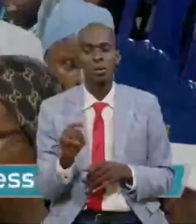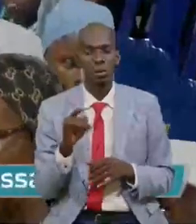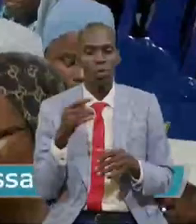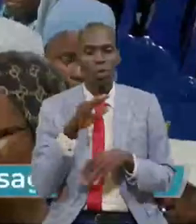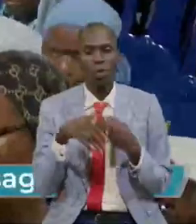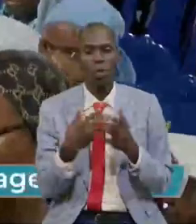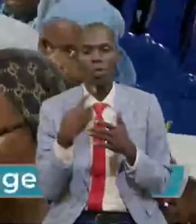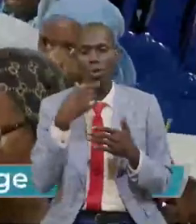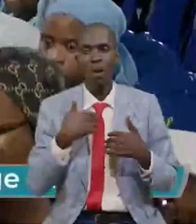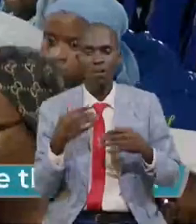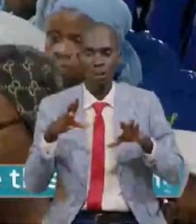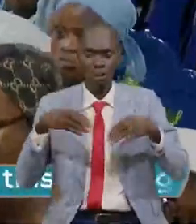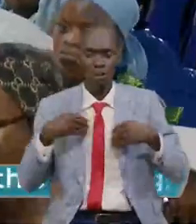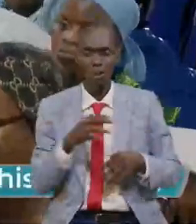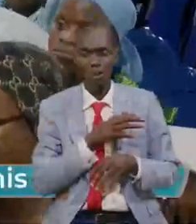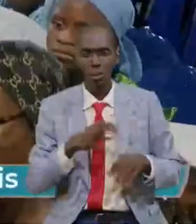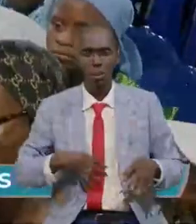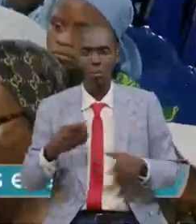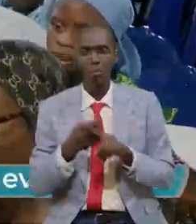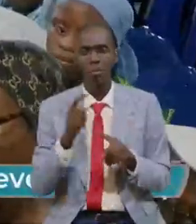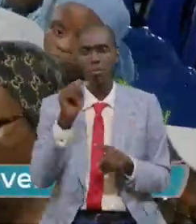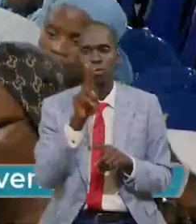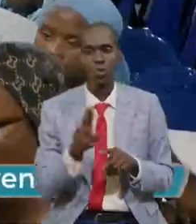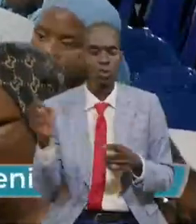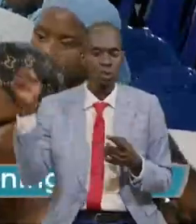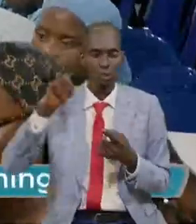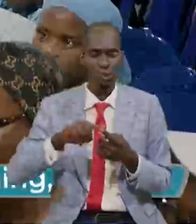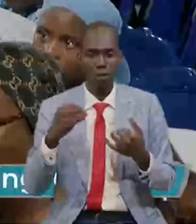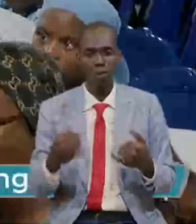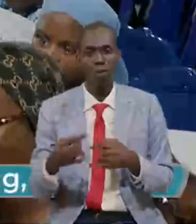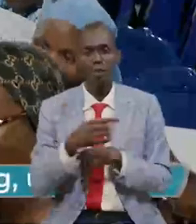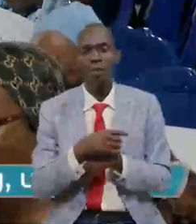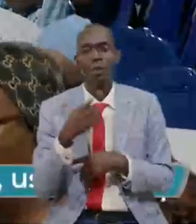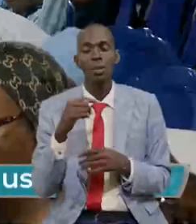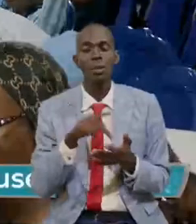pris cette décision ce jour, le banquet aura lieu